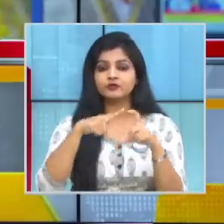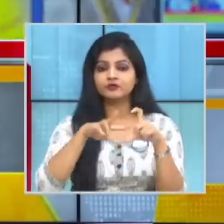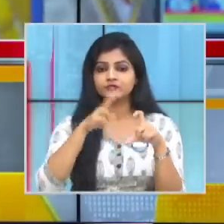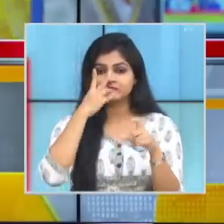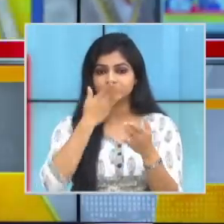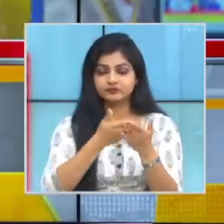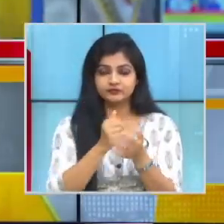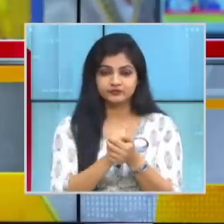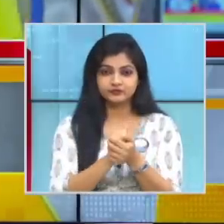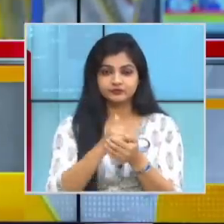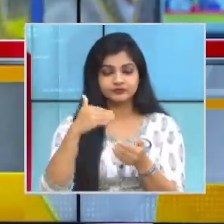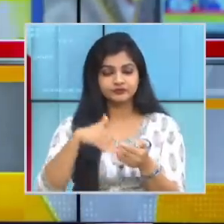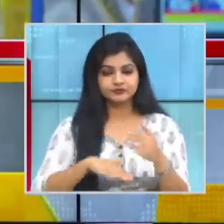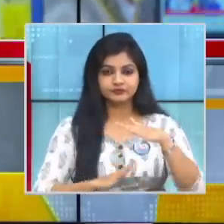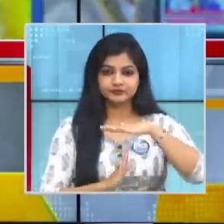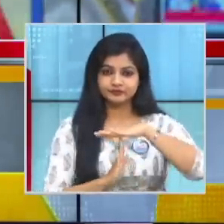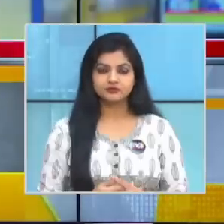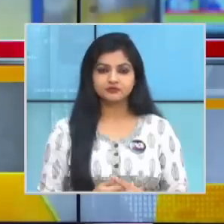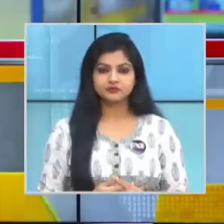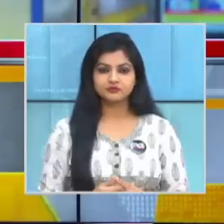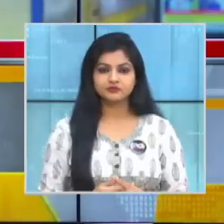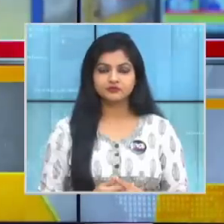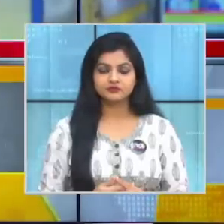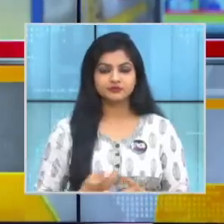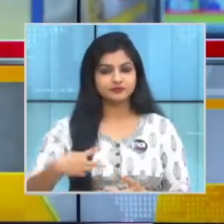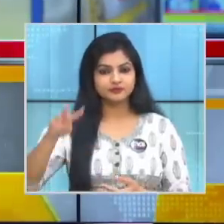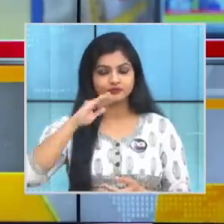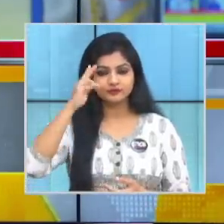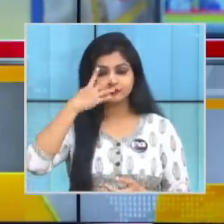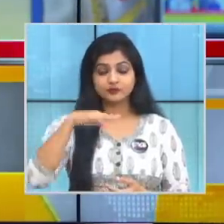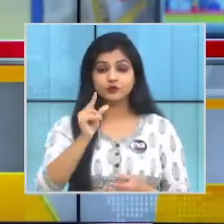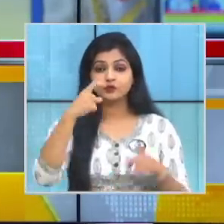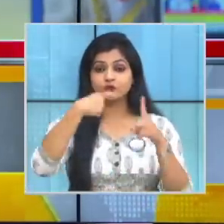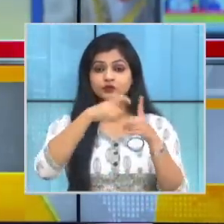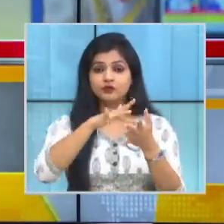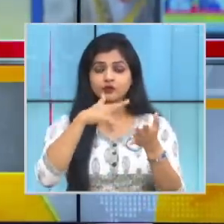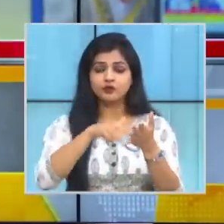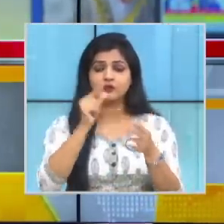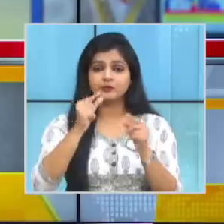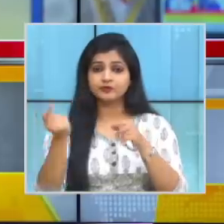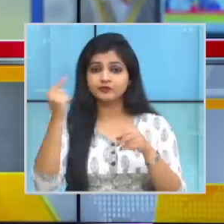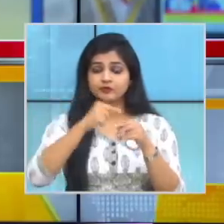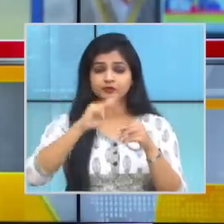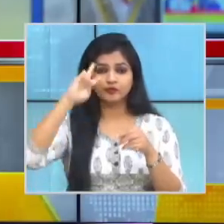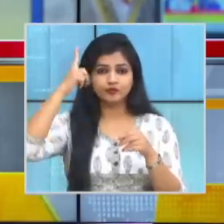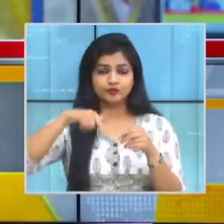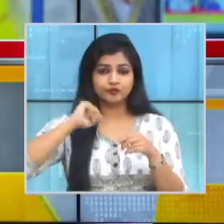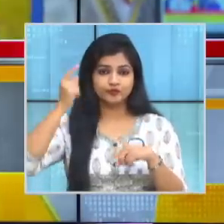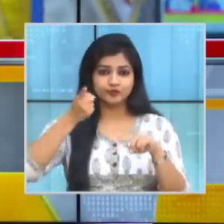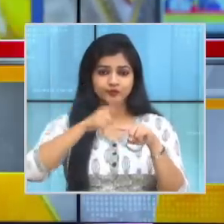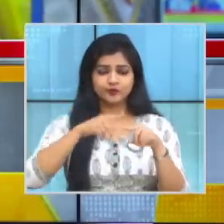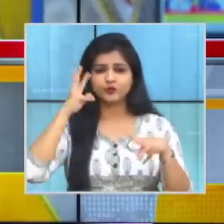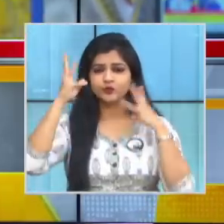ചെറിയൊരു ഇടവേളയിലേക്ക് പോവുകയാണ്. ഇടവേളയ്ക്ക് ശേഷം തിരികെ എത്താം. ഷോർട്ട് ബ്രേക്ക്. വാർത്തകളിലേക്ക് വീണ്ടും. ബ്രിട്ടനിലെ കുടിയേറ്റ വിരുദ്ധ കലാപത്തിൽ ആശങ്ക വേണ്ടെന്ന്